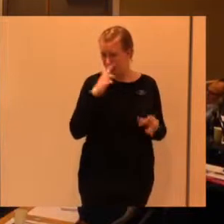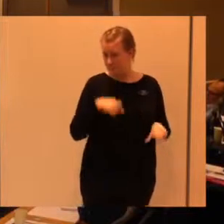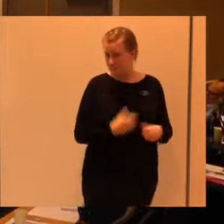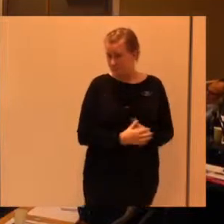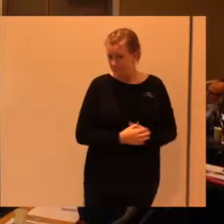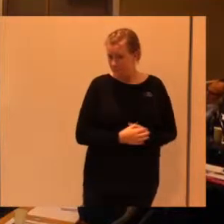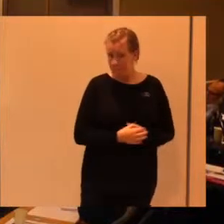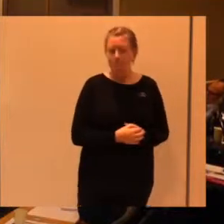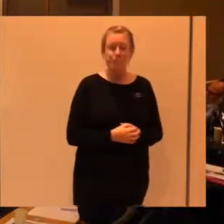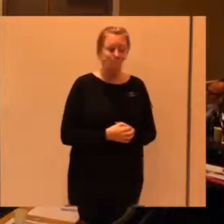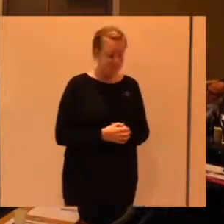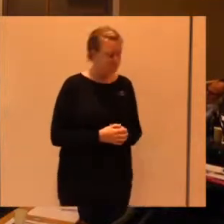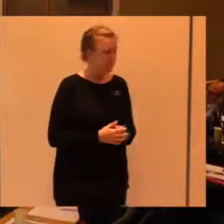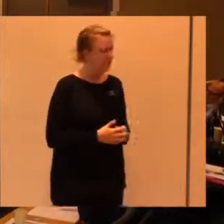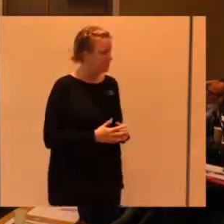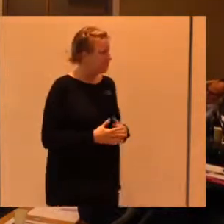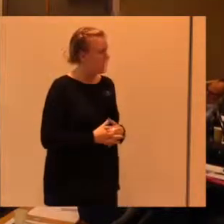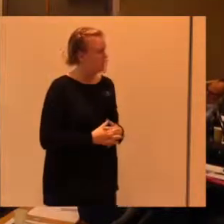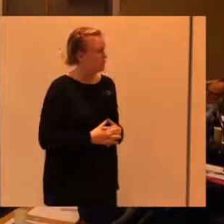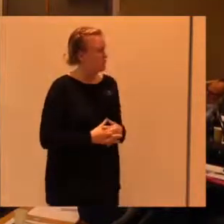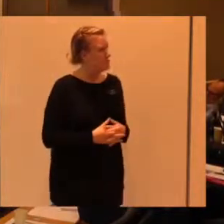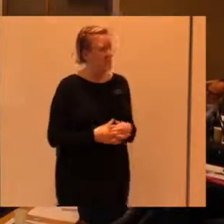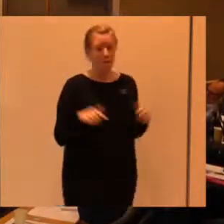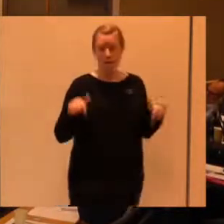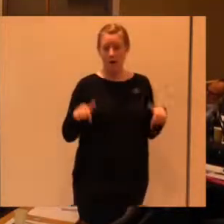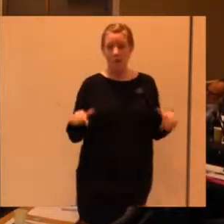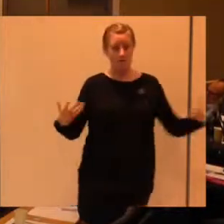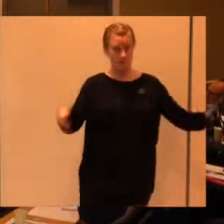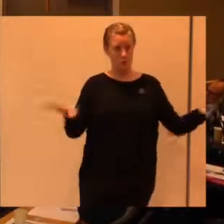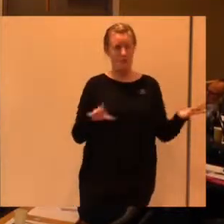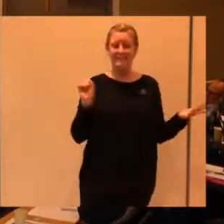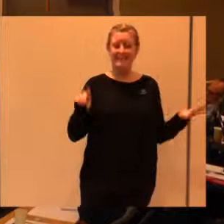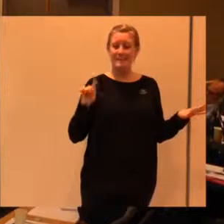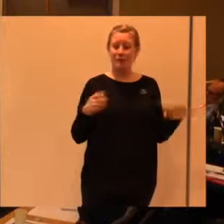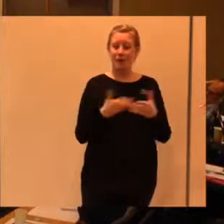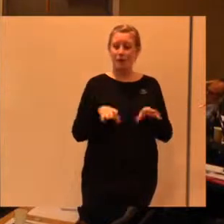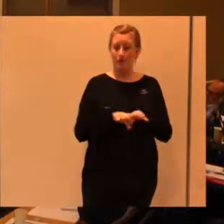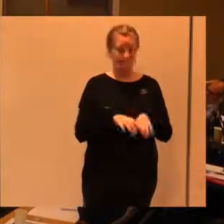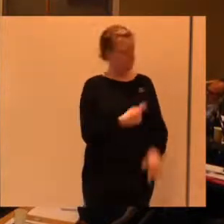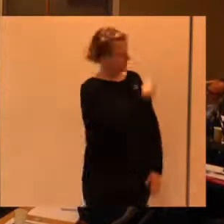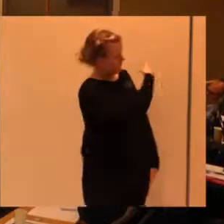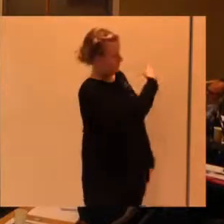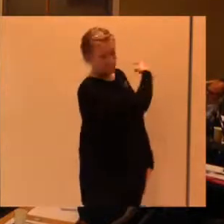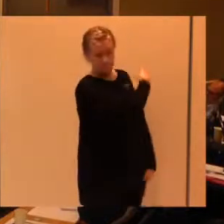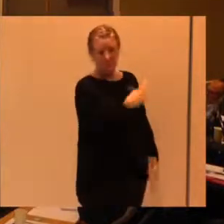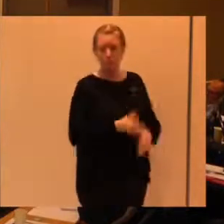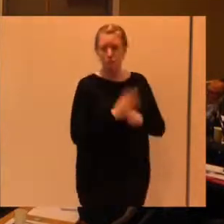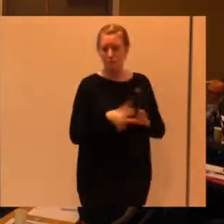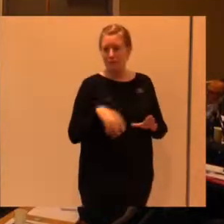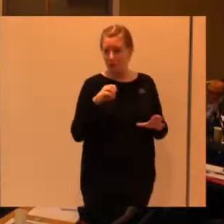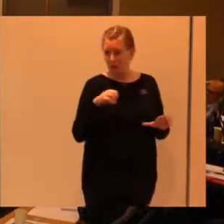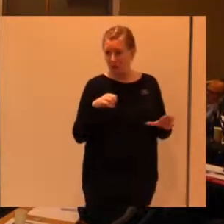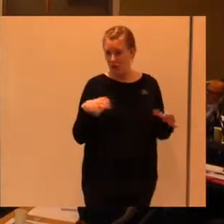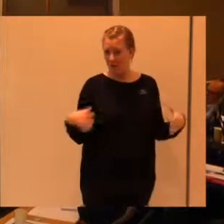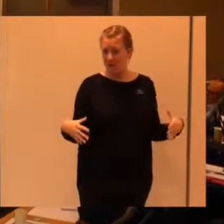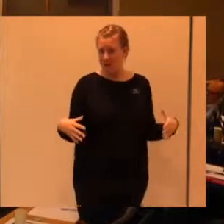fram. Och då pratar vi, det här rummet är det digitala rummet och det där rummet är den byggda miljön. Men det är också så att